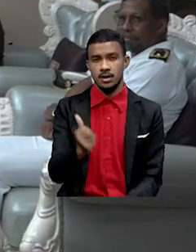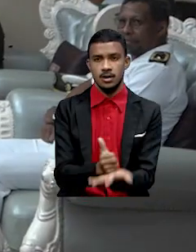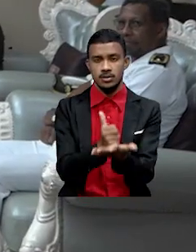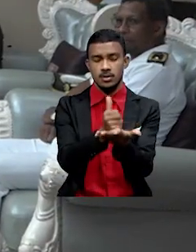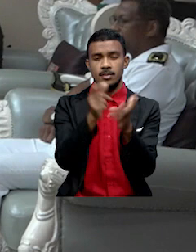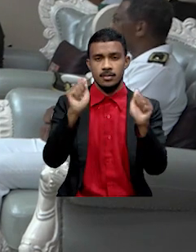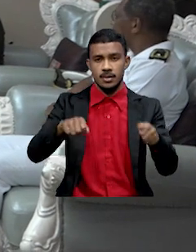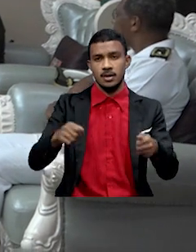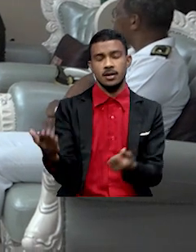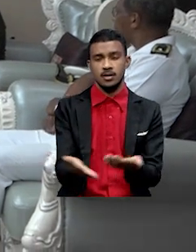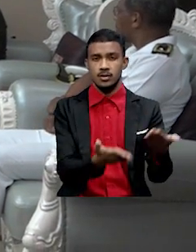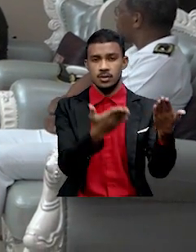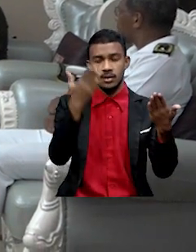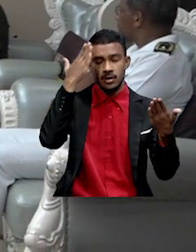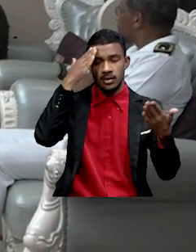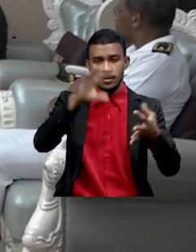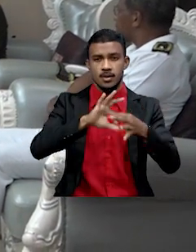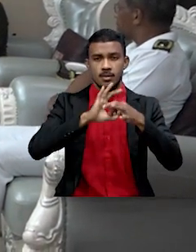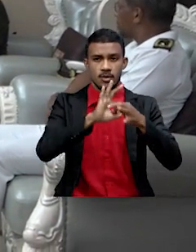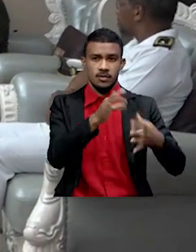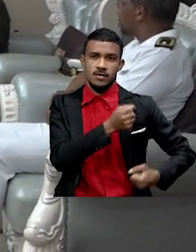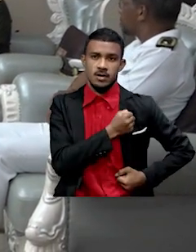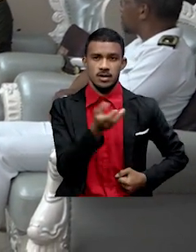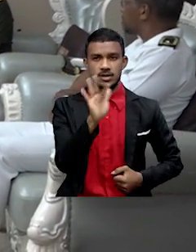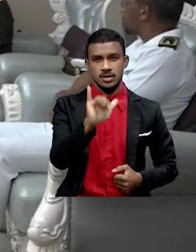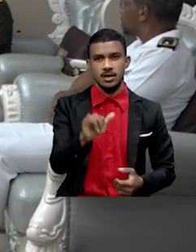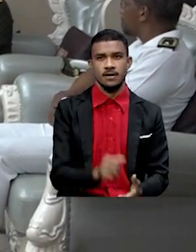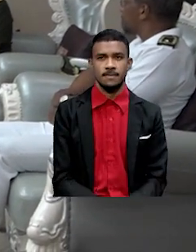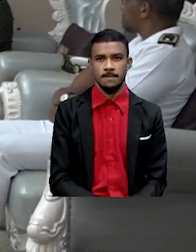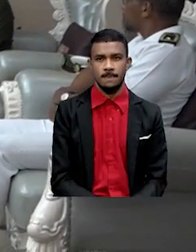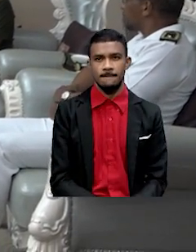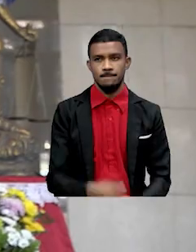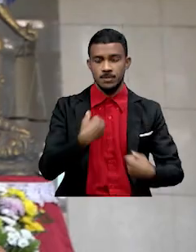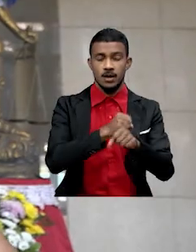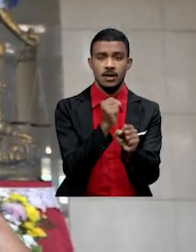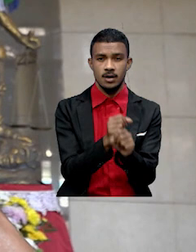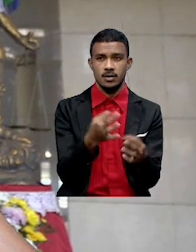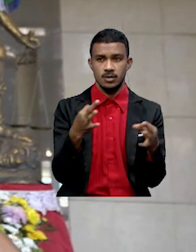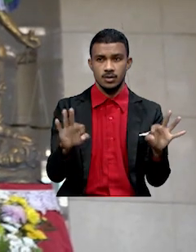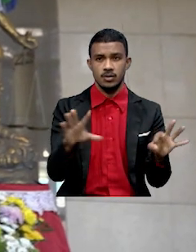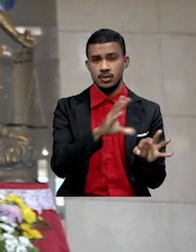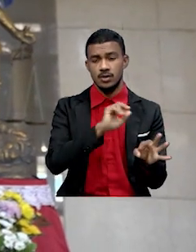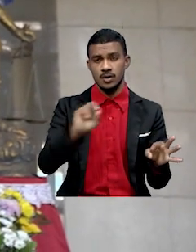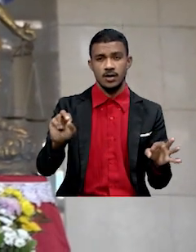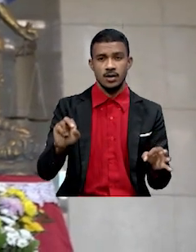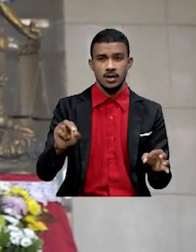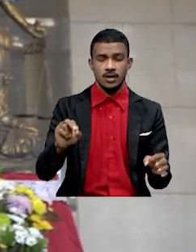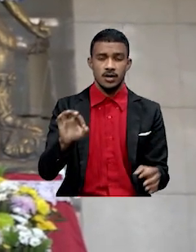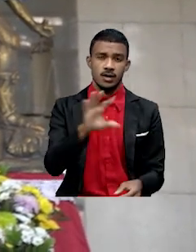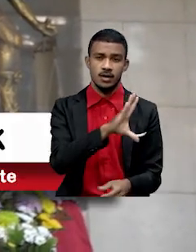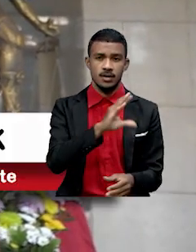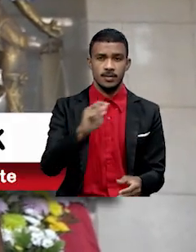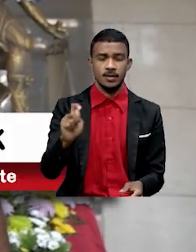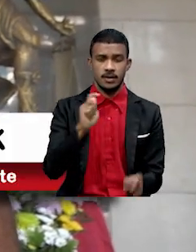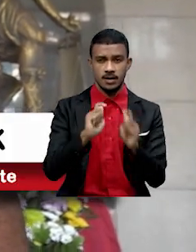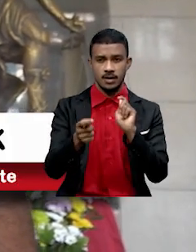bele eleva conhecimento membro FFDTL Siram. Anterior nebe hawa halu hal tema unia lusu viral discuti cooperação técnica militar